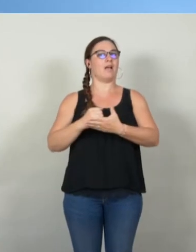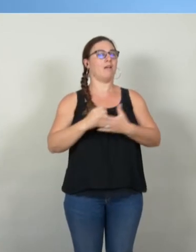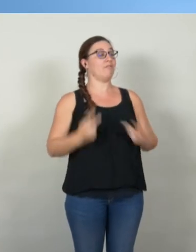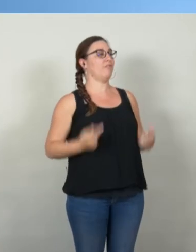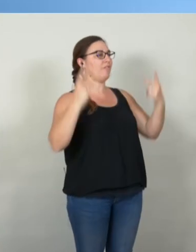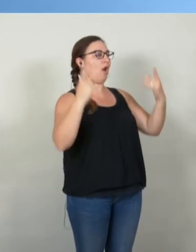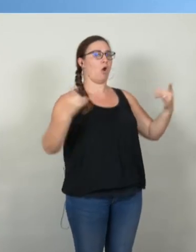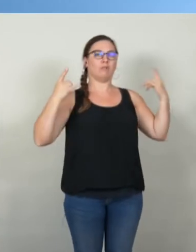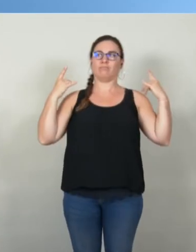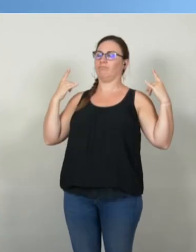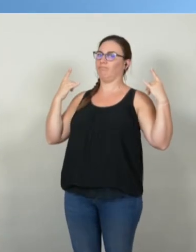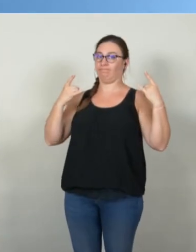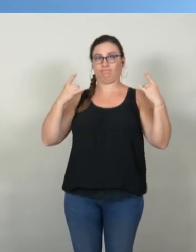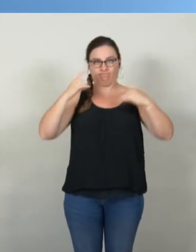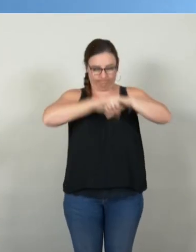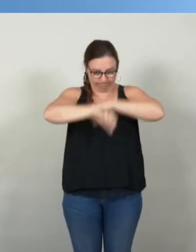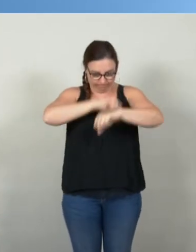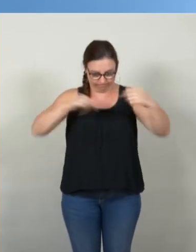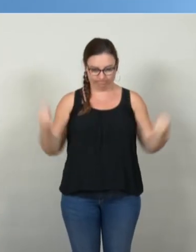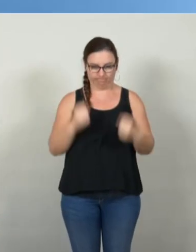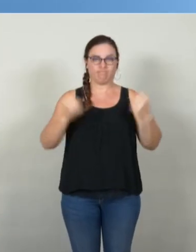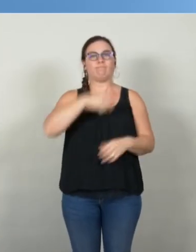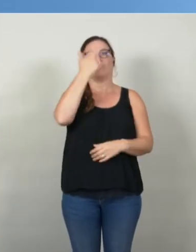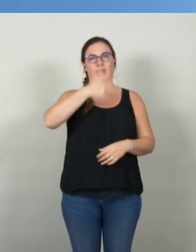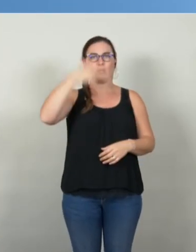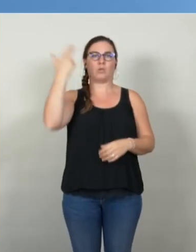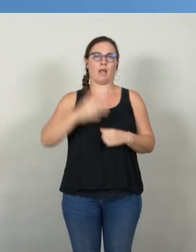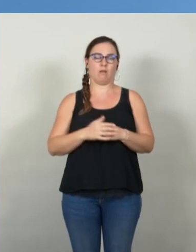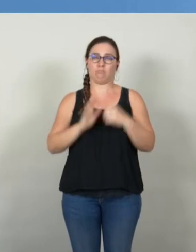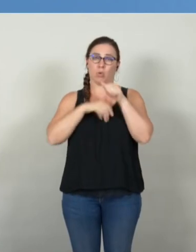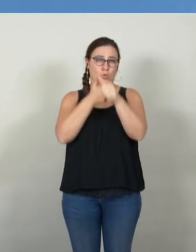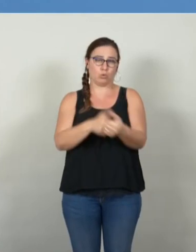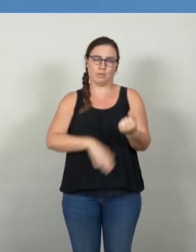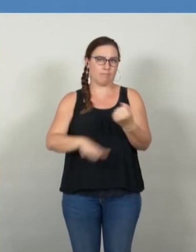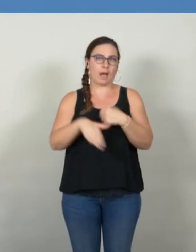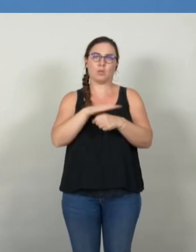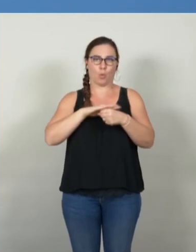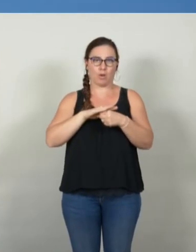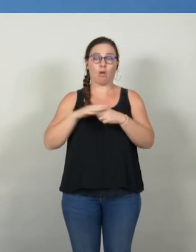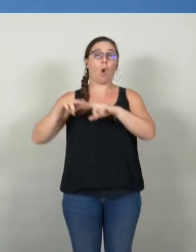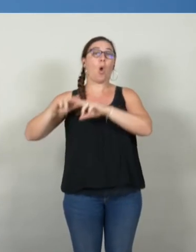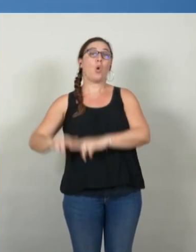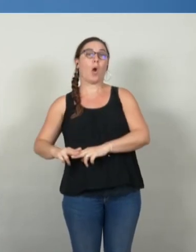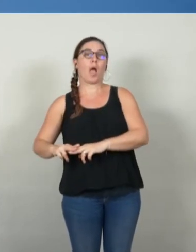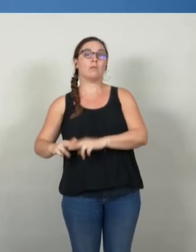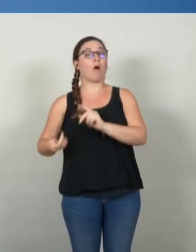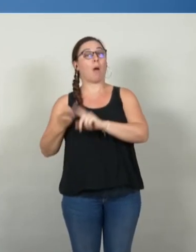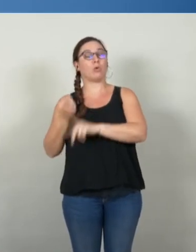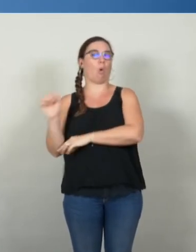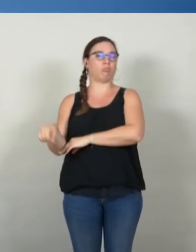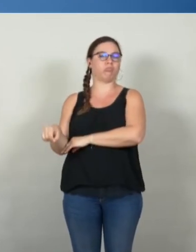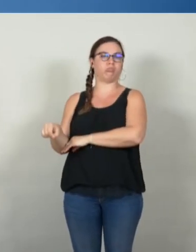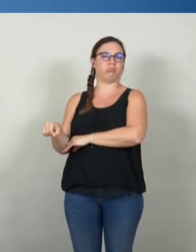à l'échelle de cette candidature à cette échelle nationale tout était basé là-dessus et le reste n'avait pas tellement pas tellement